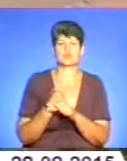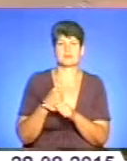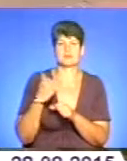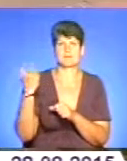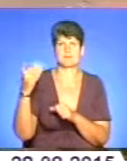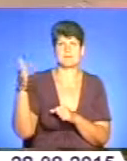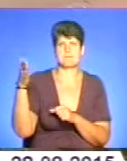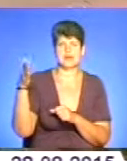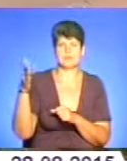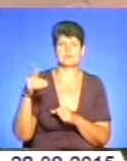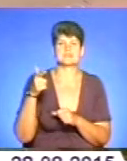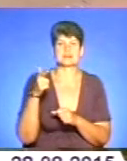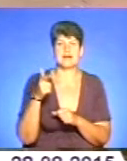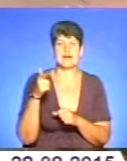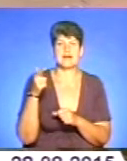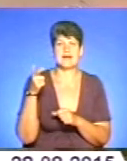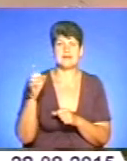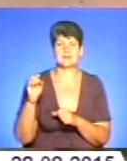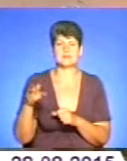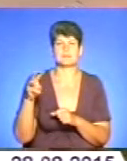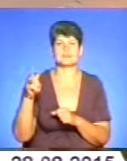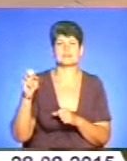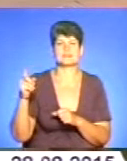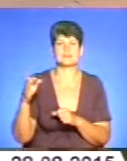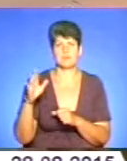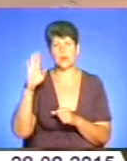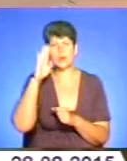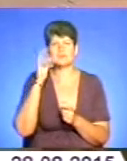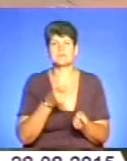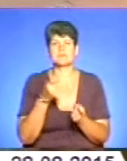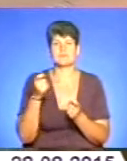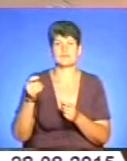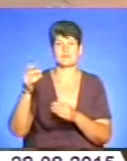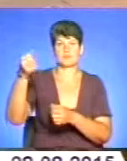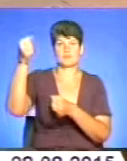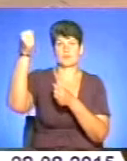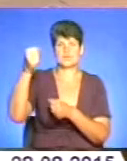бої за Тернопіль, тобто глибоко шалоновану оборону, це в районі Пісок, в районі